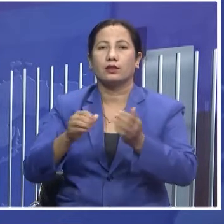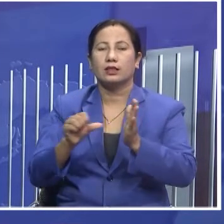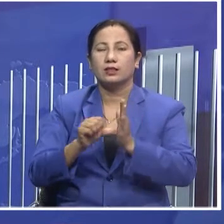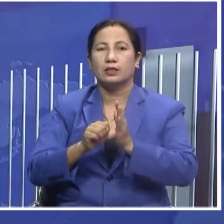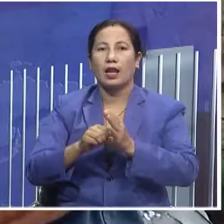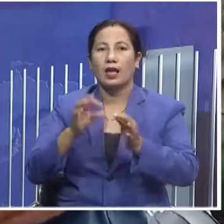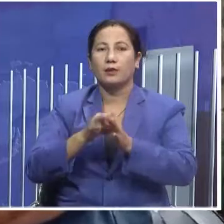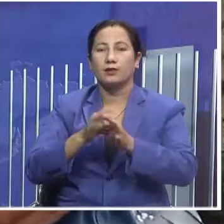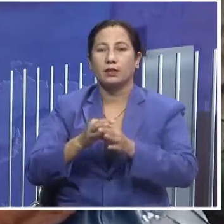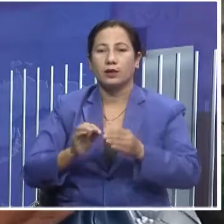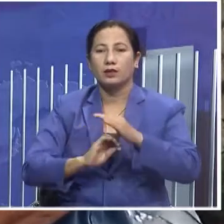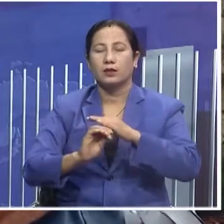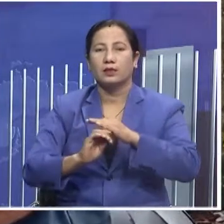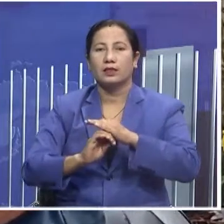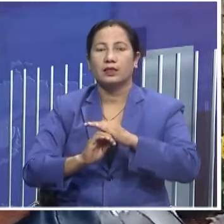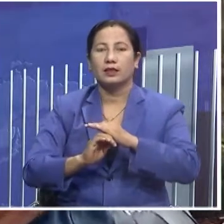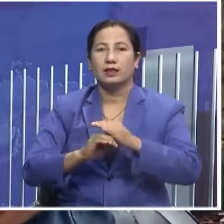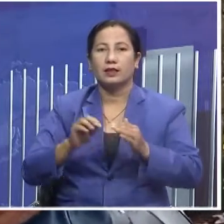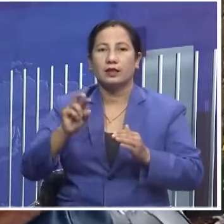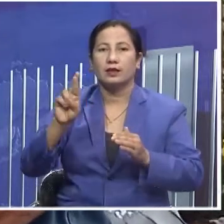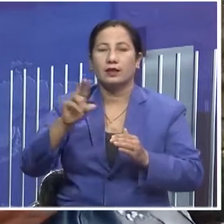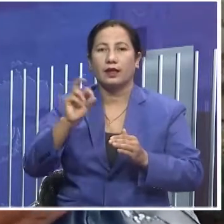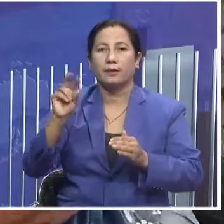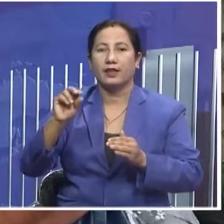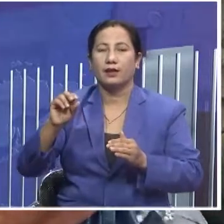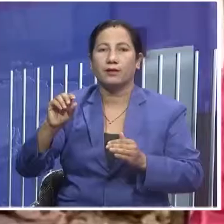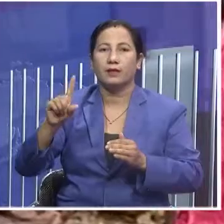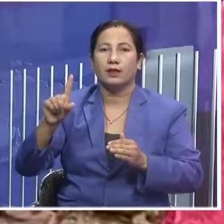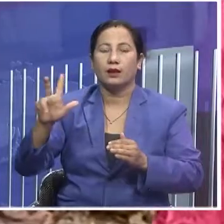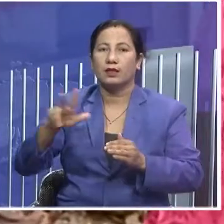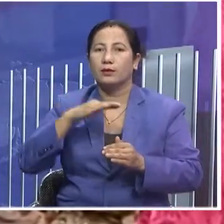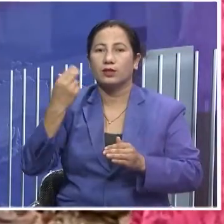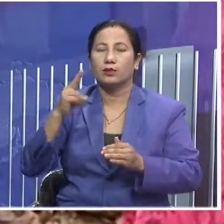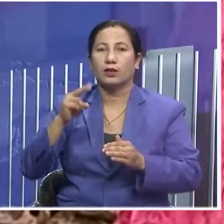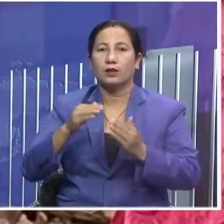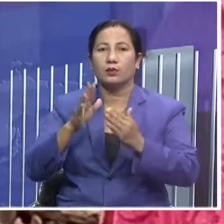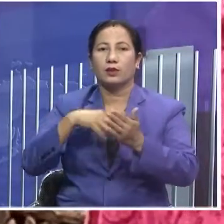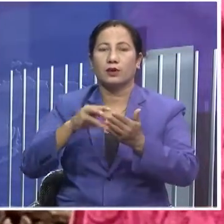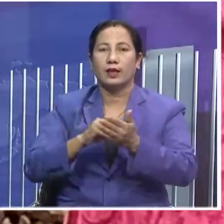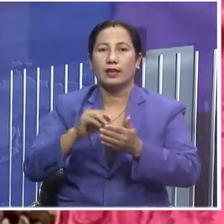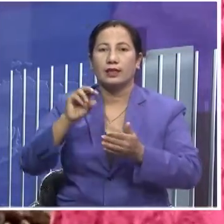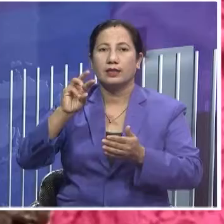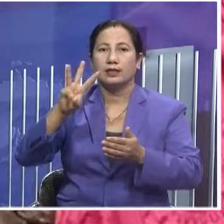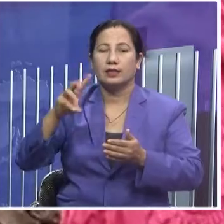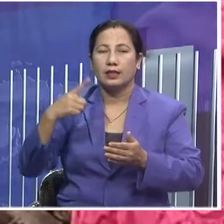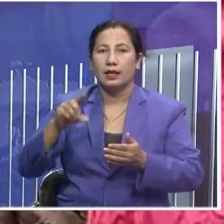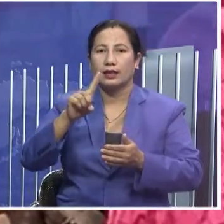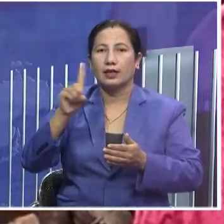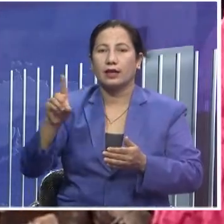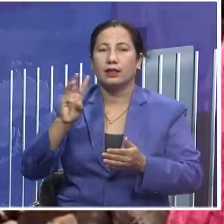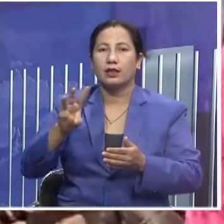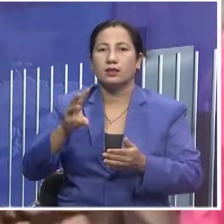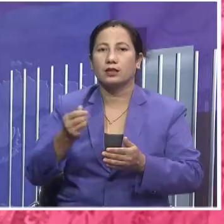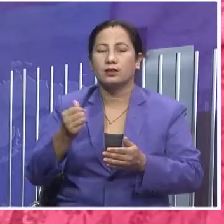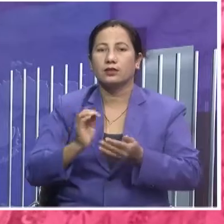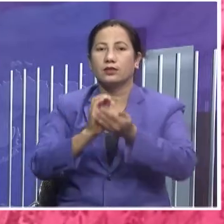विपद व्यवस्थापन समितिले रामग्राम 18 पम्फापुरमा मृत्यु भएका प्रदीप पासीको परिवारलाई 3,11,000 रुपियाँ आर्थिक